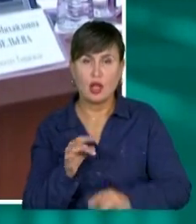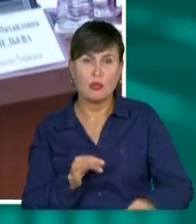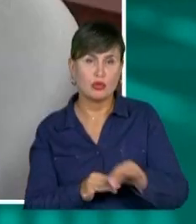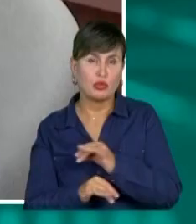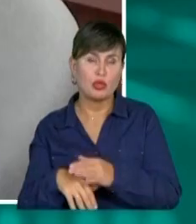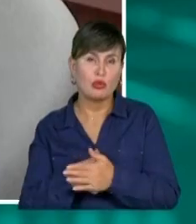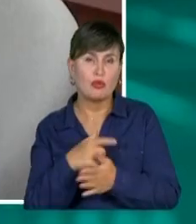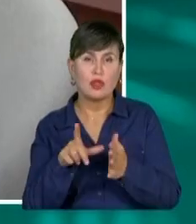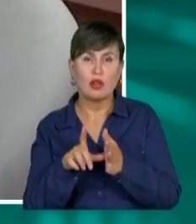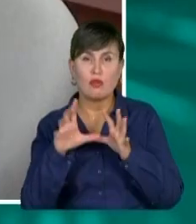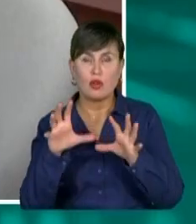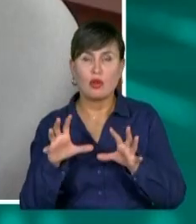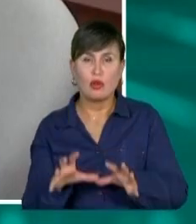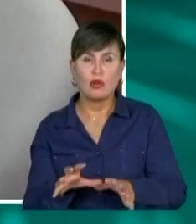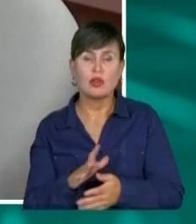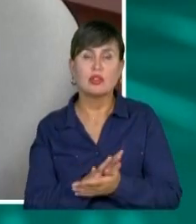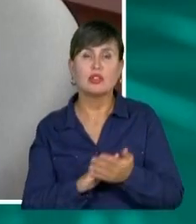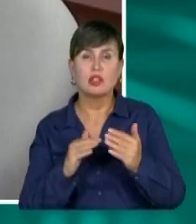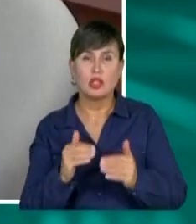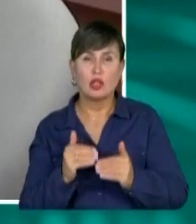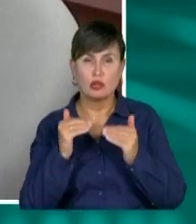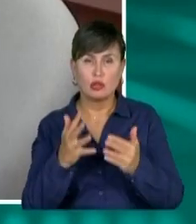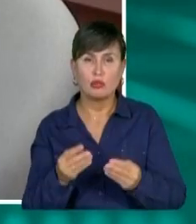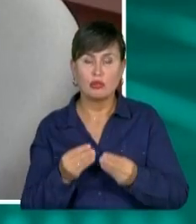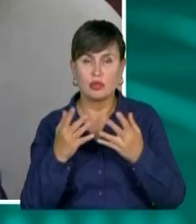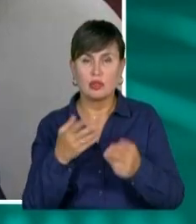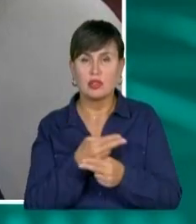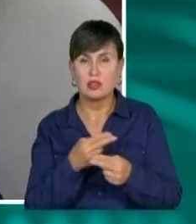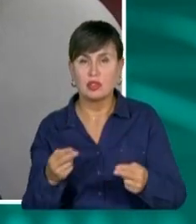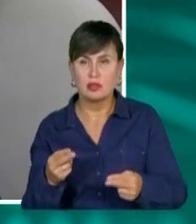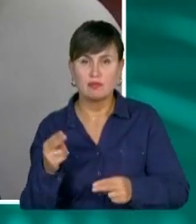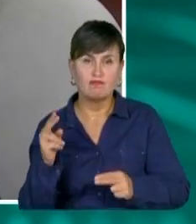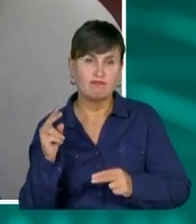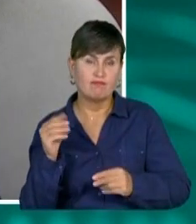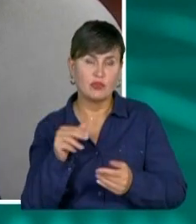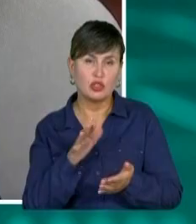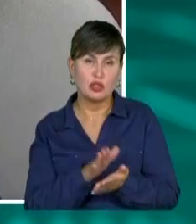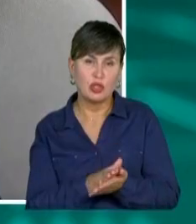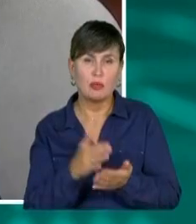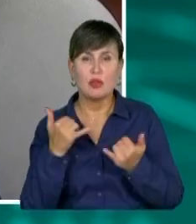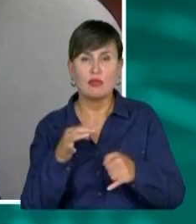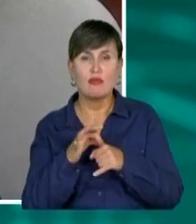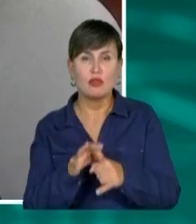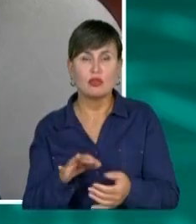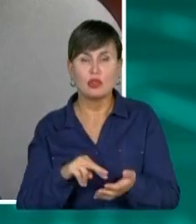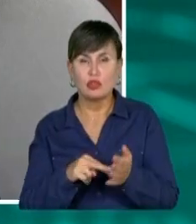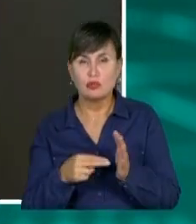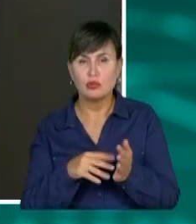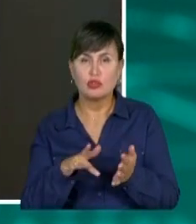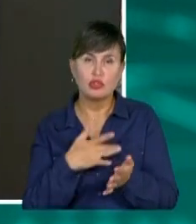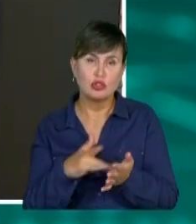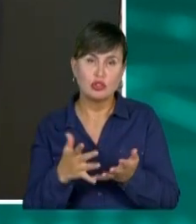нового налогового кодекса. Следующее, скорее всего, будет посвящено теме дифференцированных ставок. На сегодня ведутся расчеты, сообщили